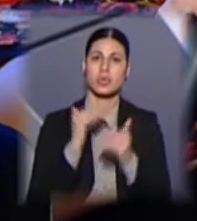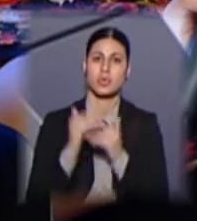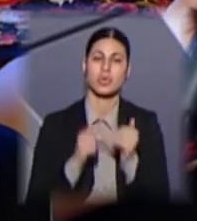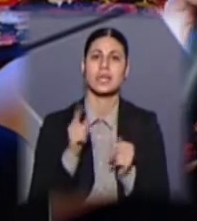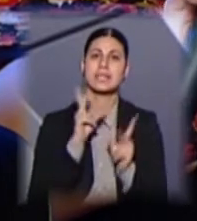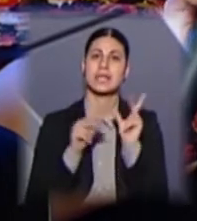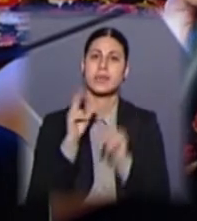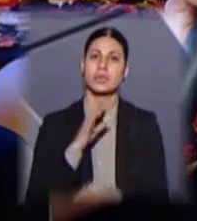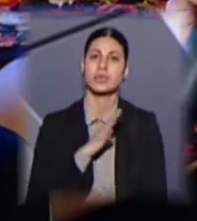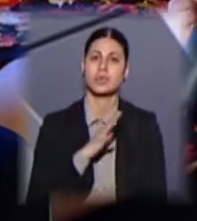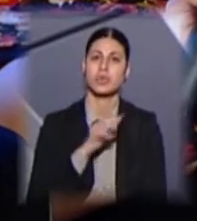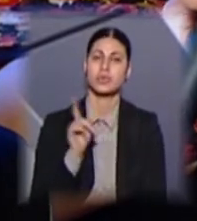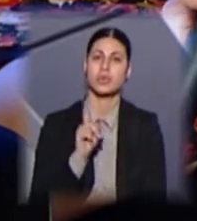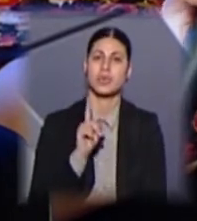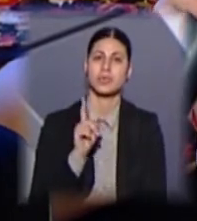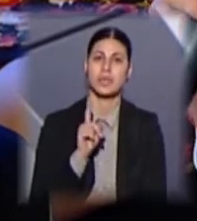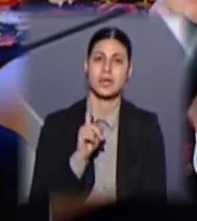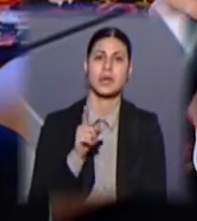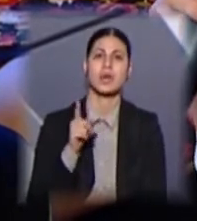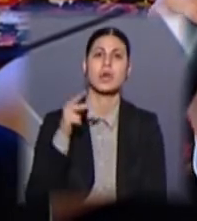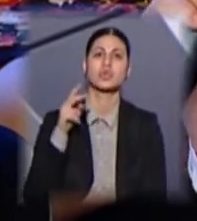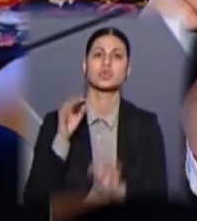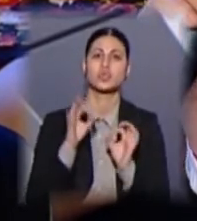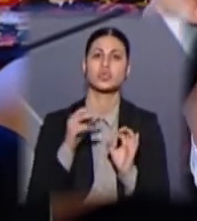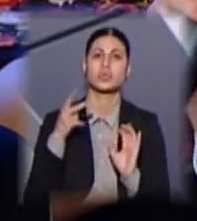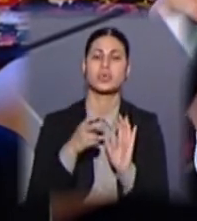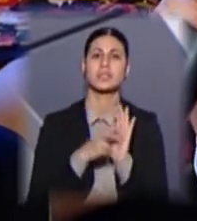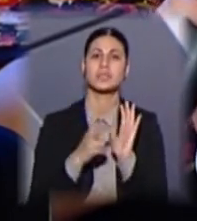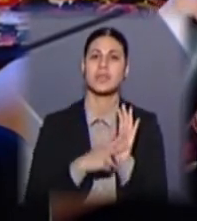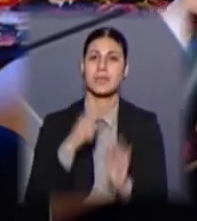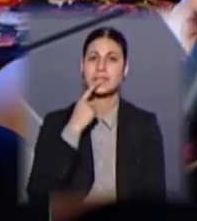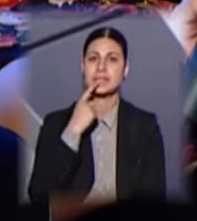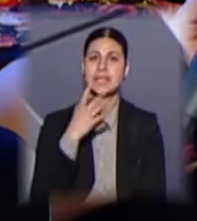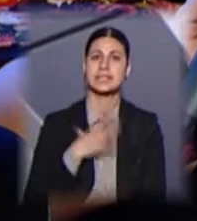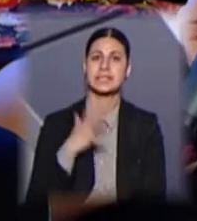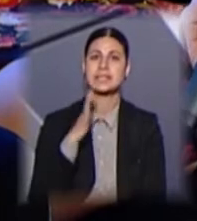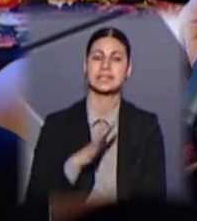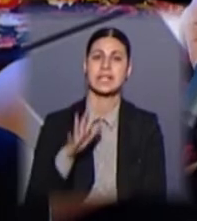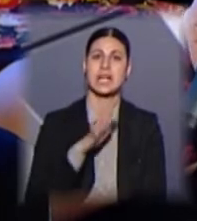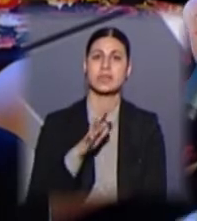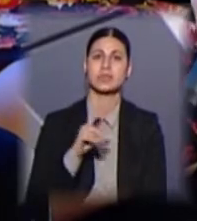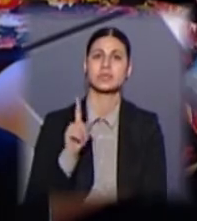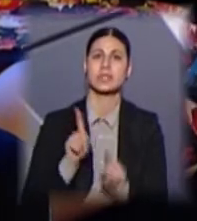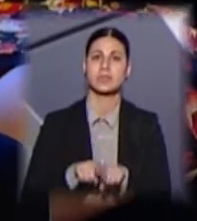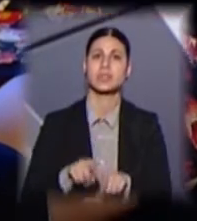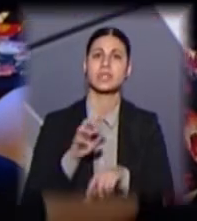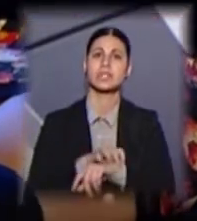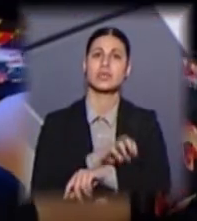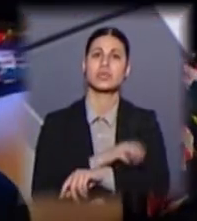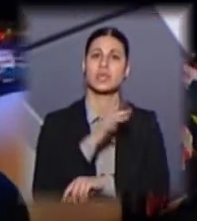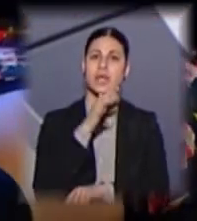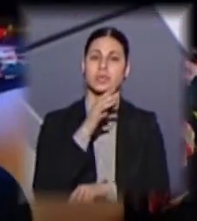და წარმატებული რომ იყო, ეს იქიდანაც ჩანს, რომ ზუსტად 2018 წელს საქართველოს ერთ-ერთი შუათი პოზიცია საბჭოთა